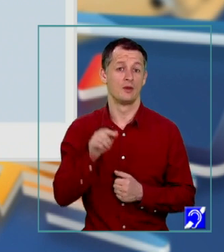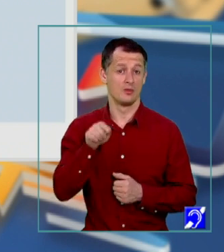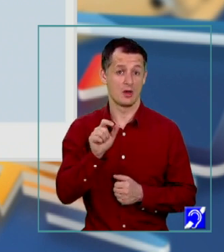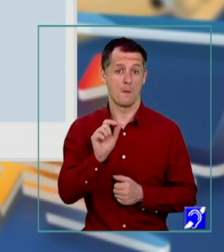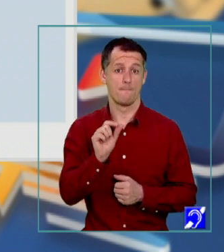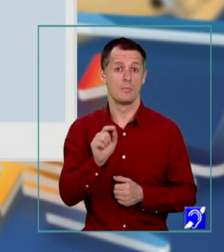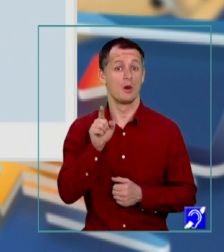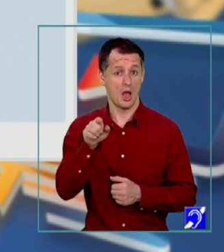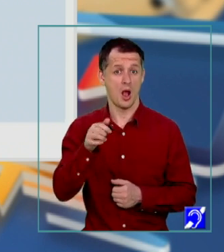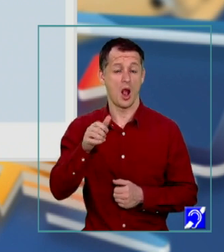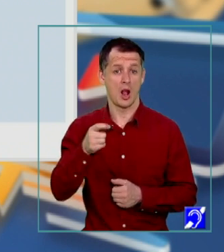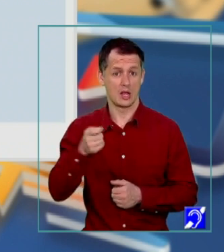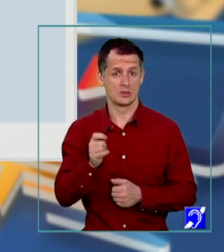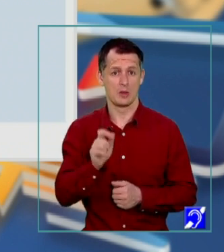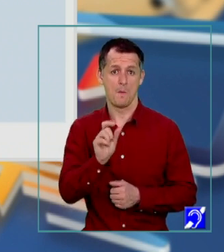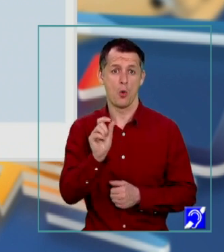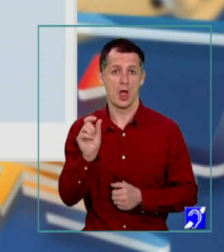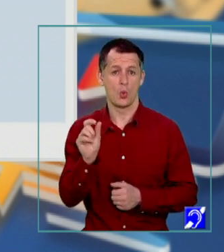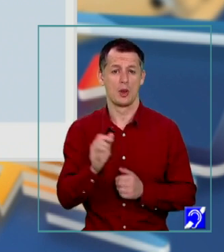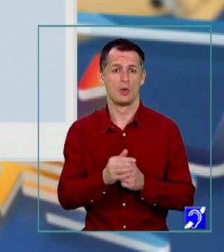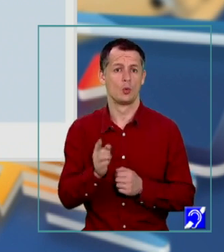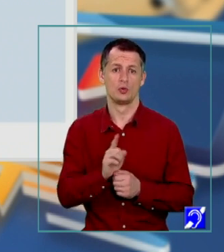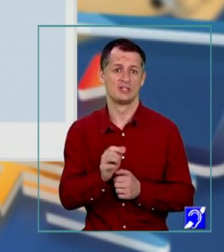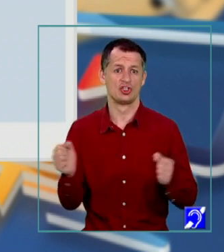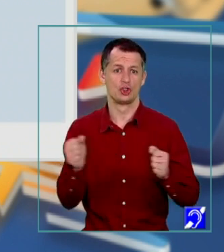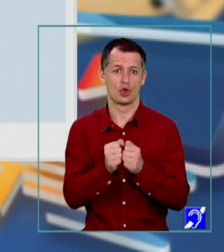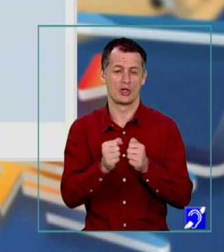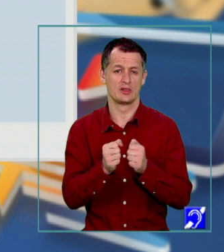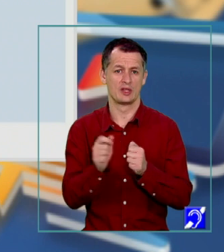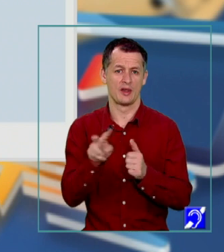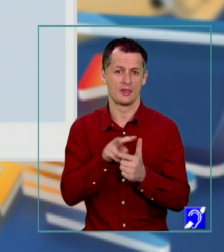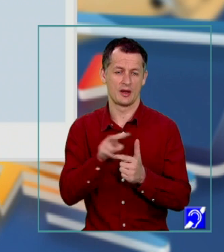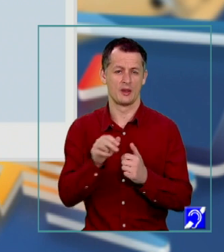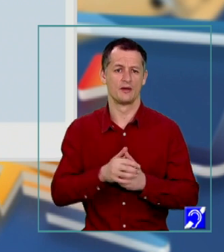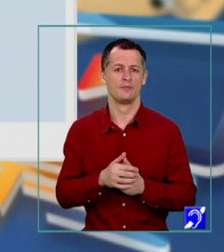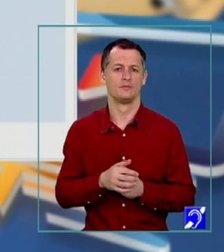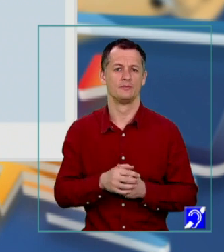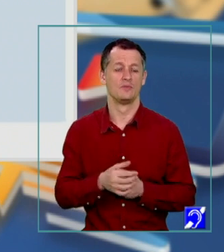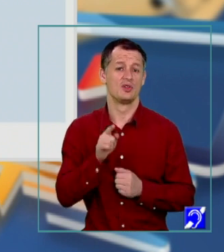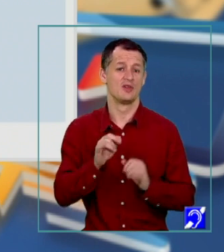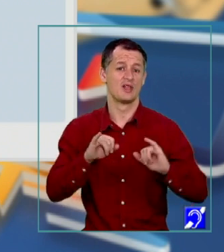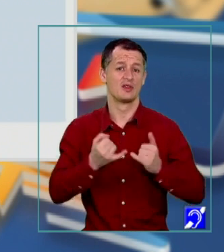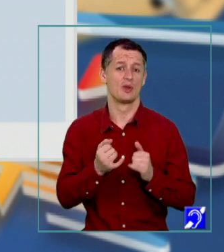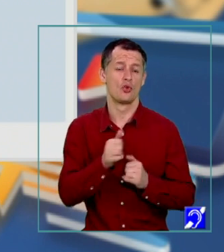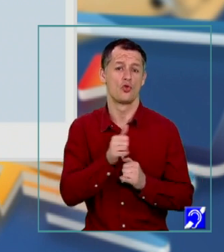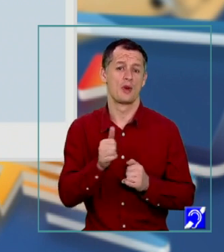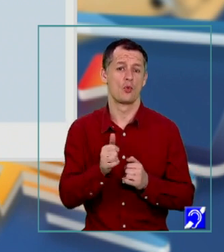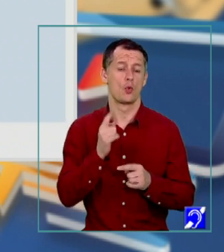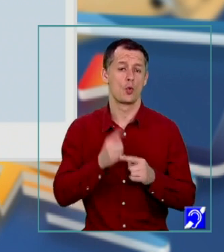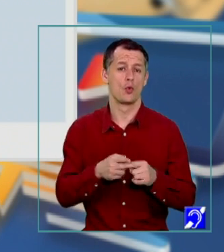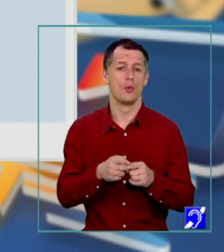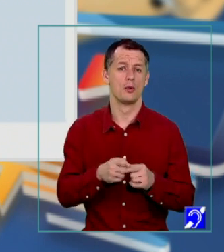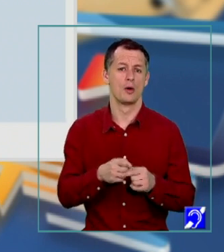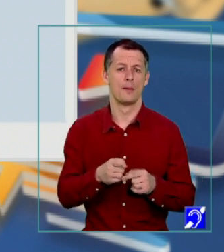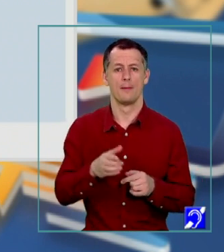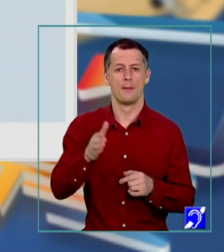moleculele nu se ciocnesc între ele, având dimensiuni foarte mici, ci se presupune că ciocnirile au loc numai cu pereții vasului.